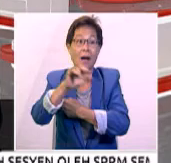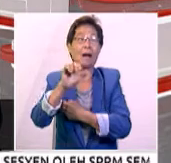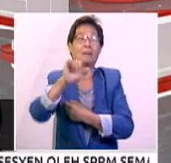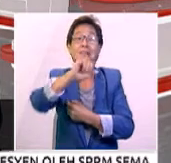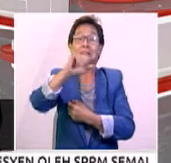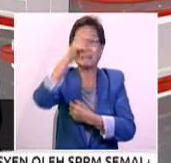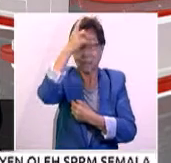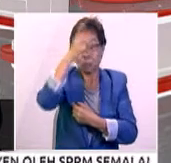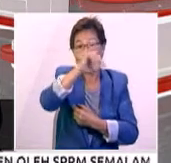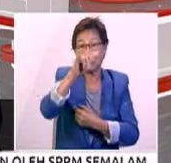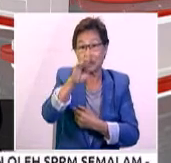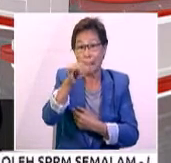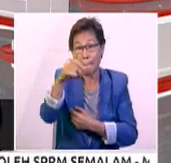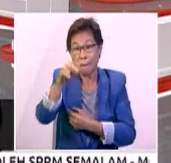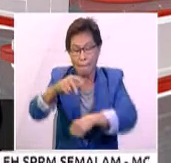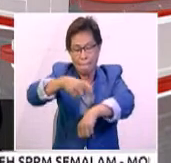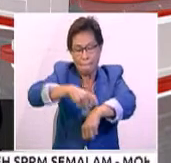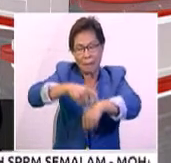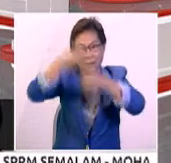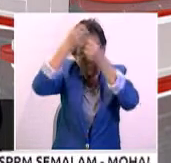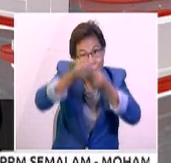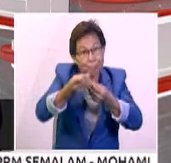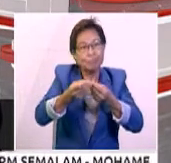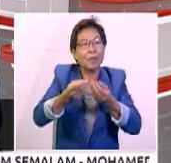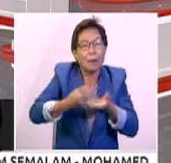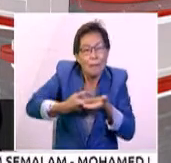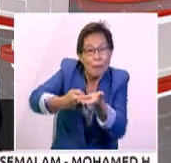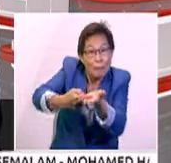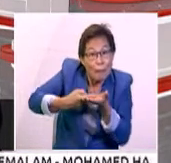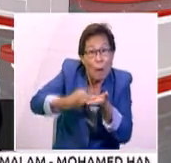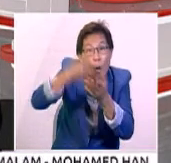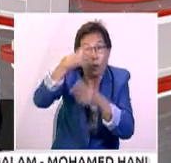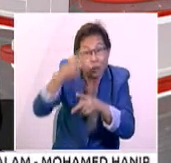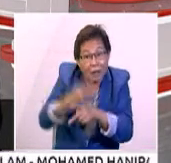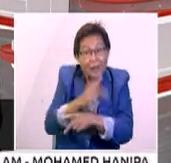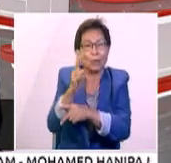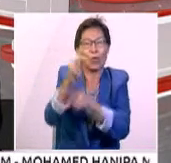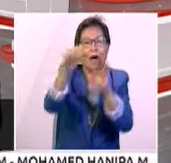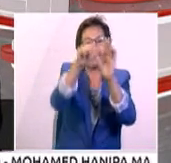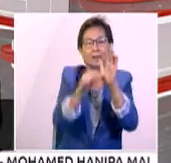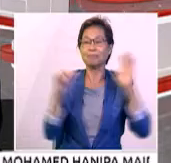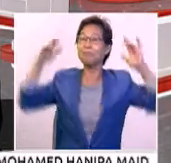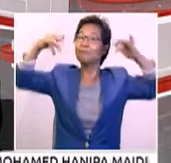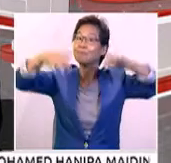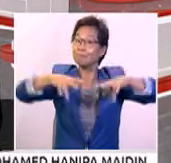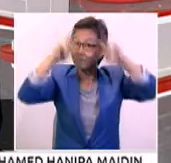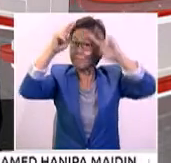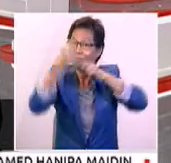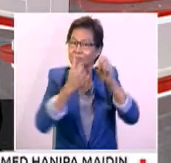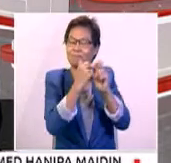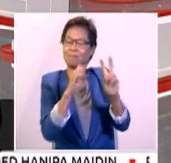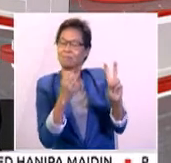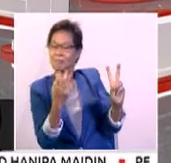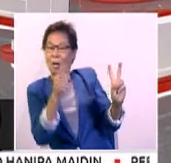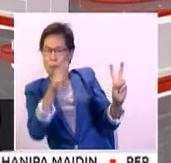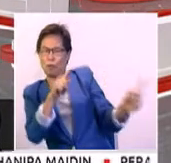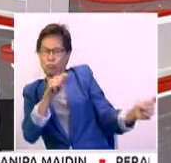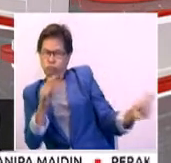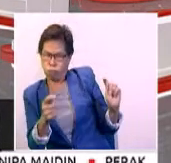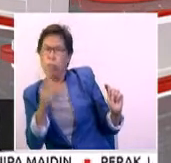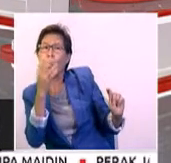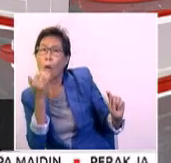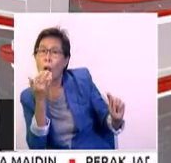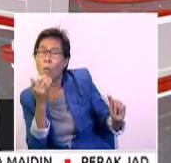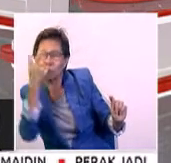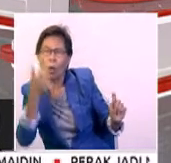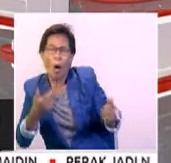ketika membentangkan RUU itu untuk kali kedua berkata, Akta Perhimpunan Aman 2012 perlu dipinda bagi